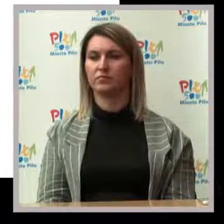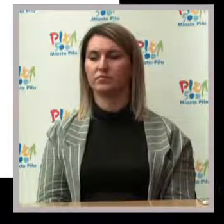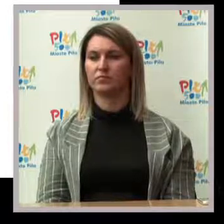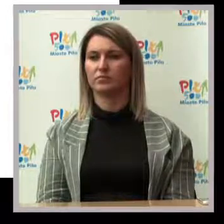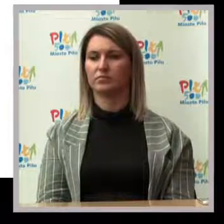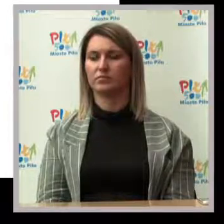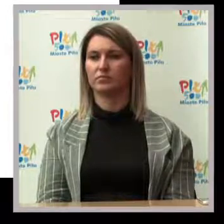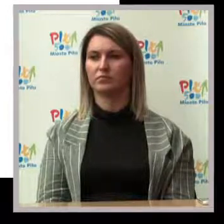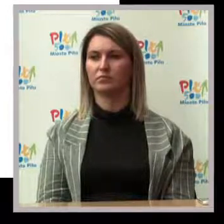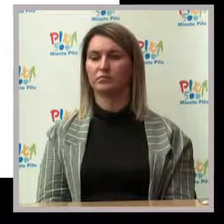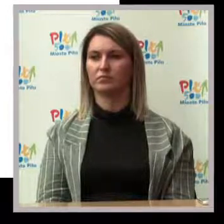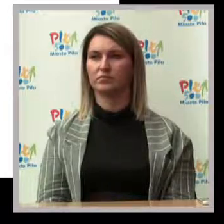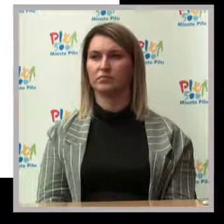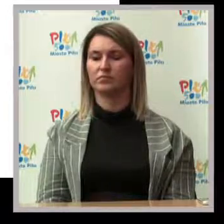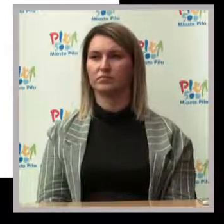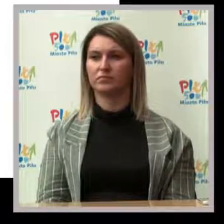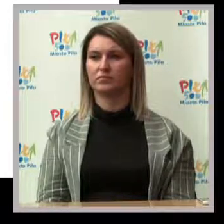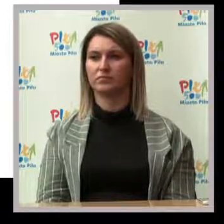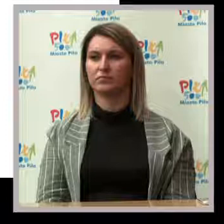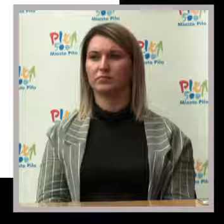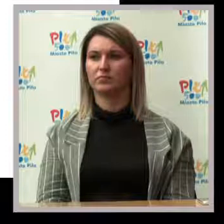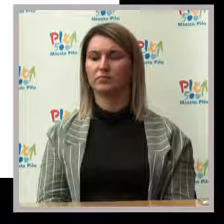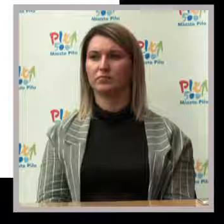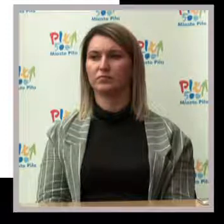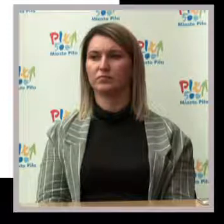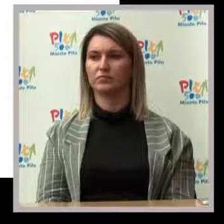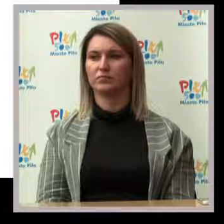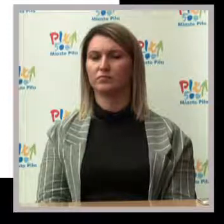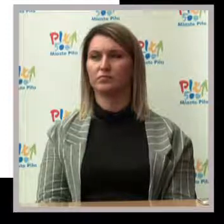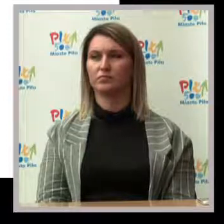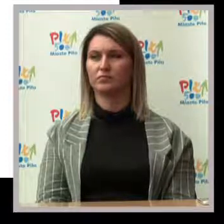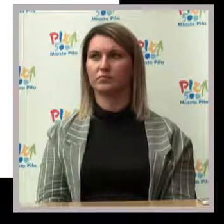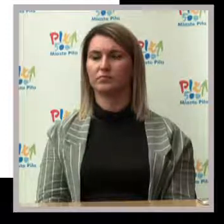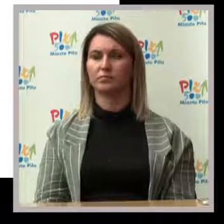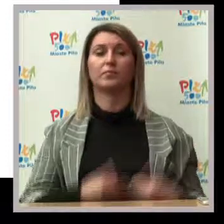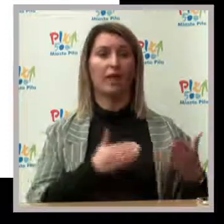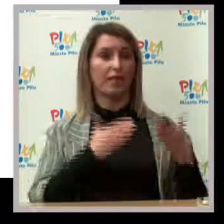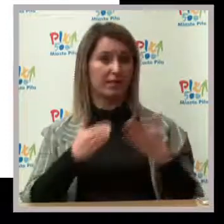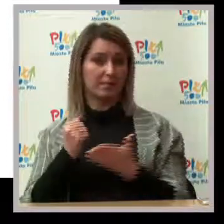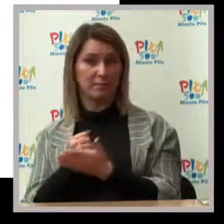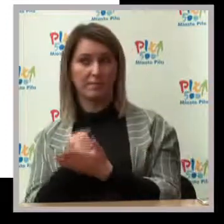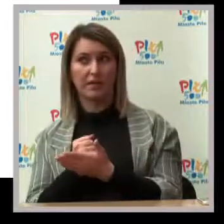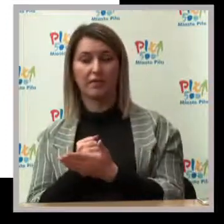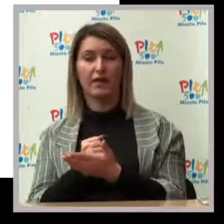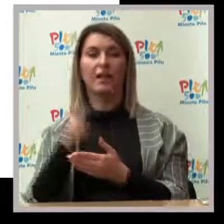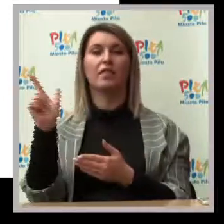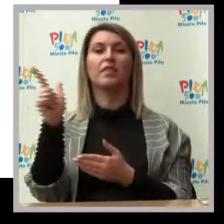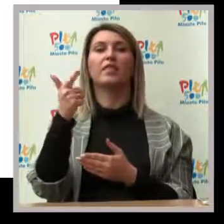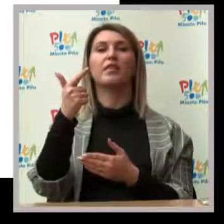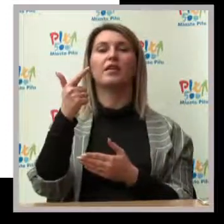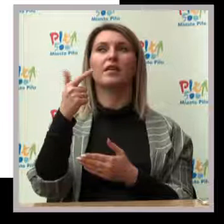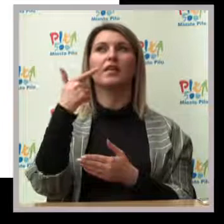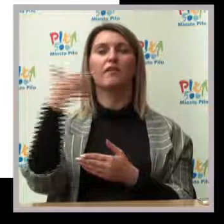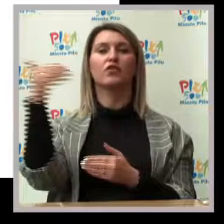skierowana w sposób szczególny do tych dwóch grup. Startujemy również w 2019